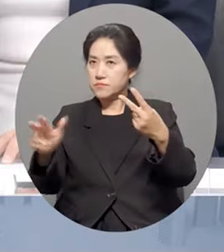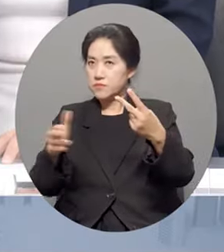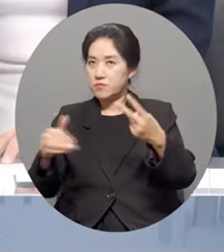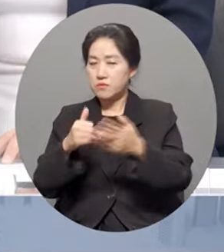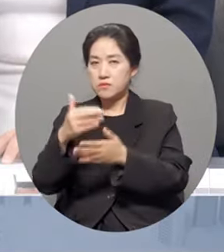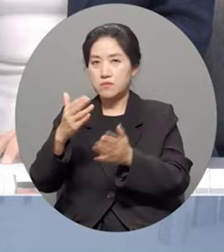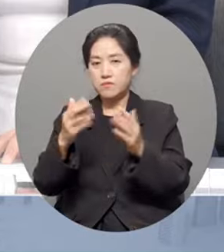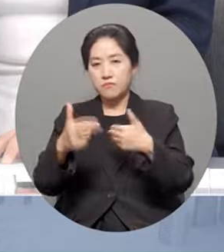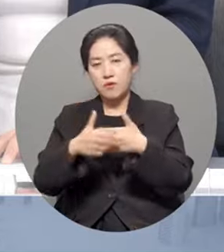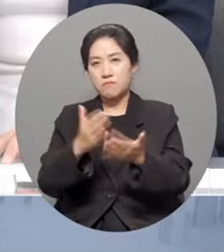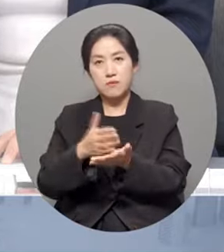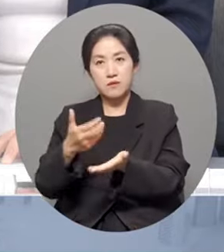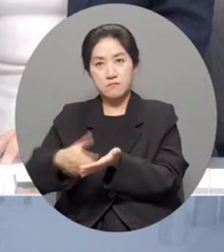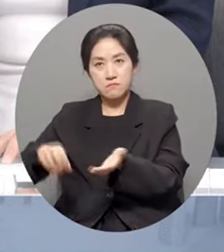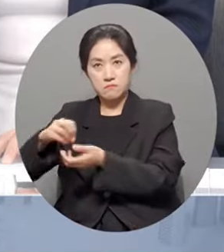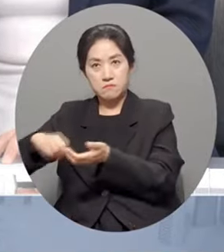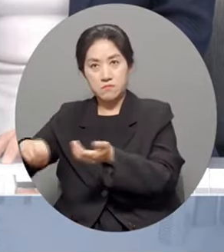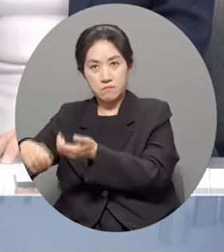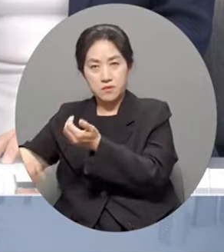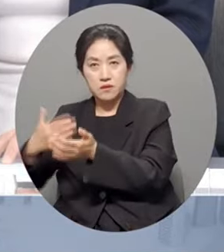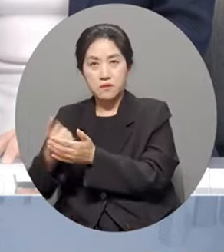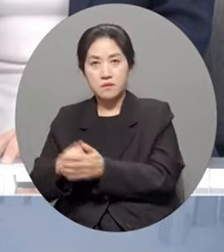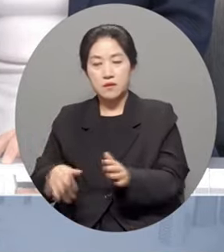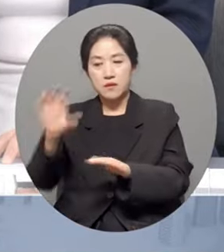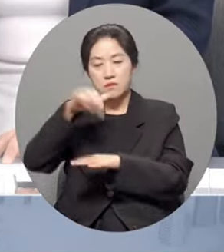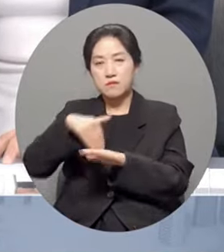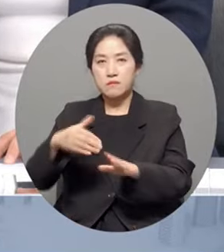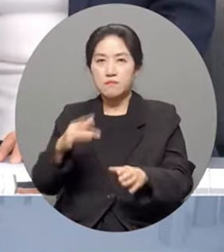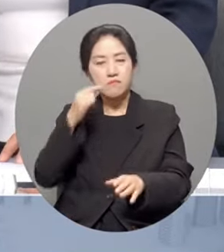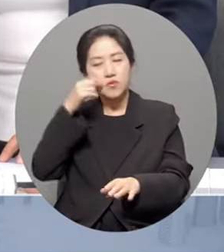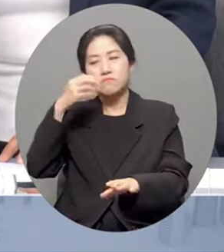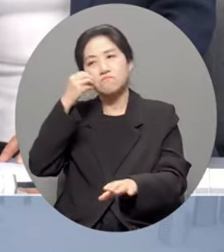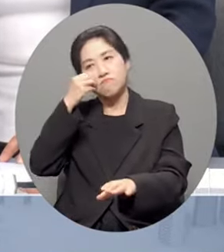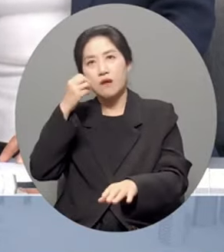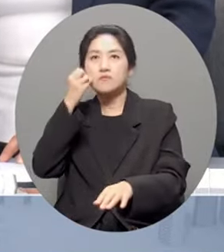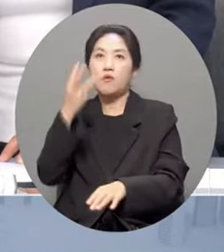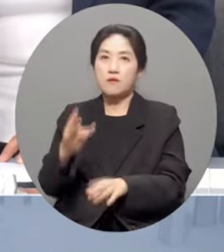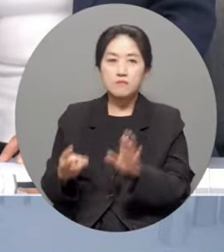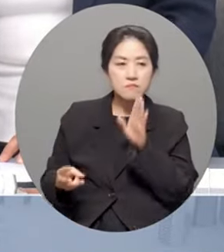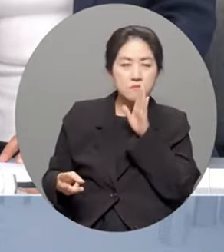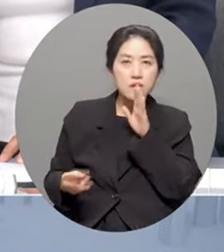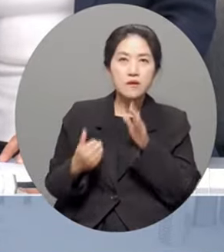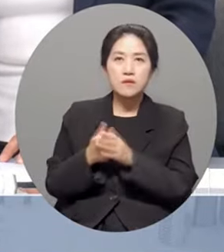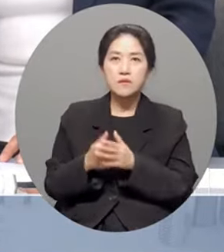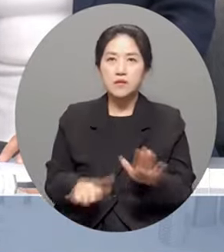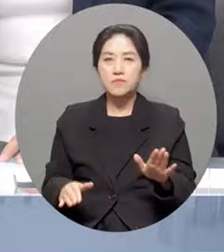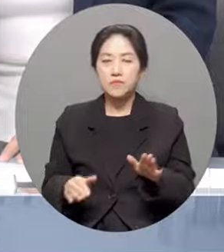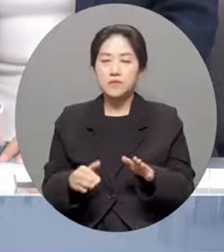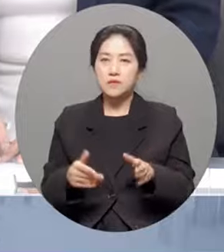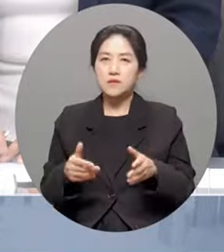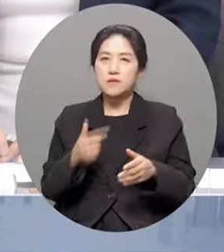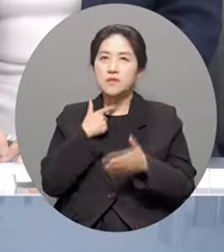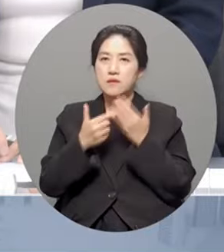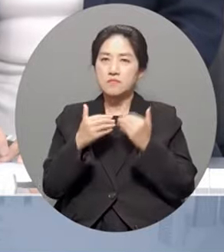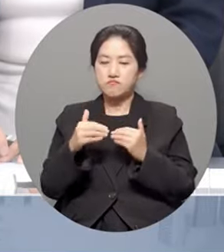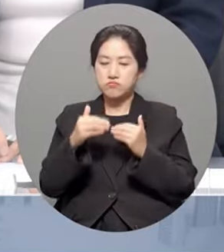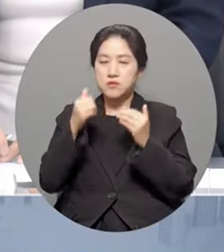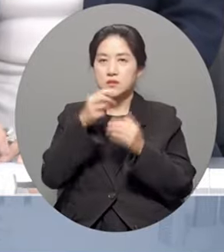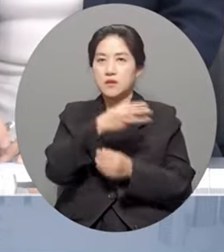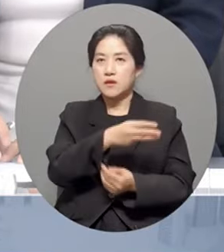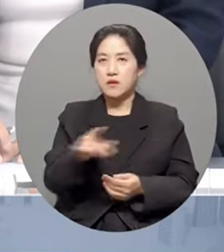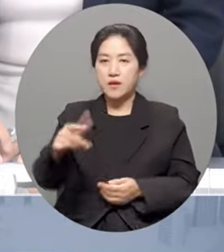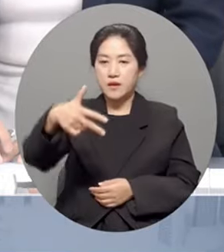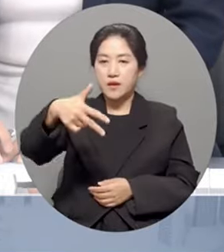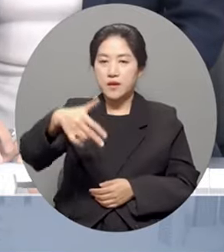떠난만큼 곧 있으면 수련 공백이 석달을 채우게 되는데요 이렇게 되면 고연차 레지던트들은 전문이 자격 시험에